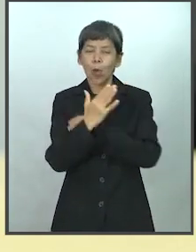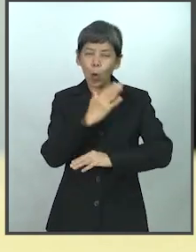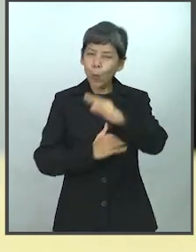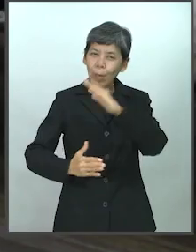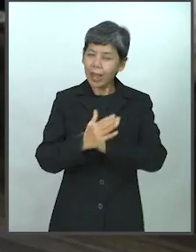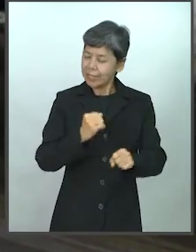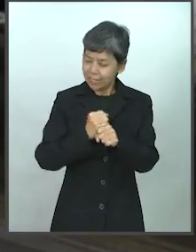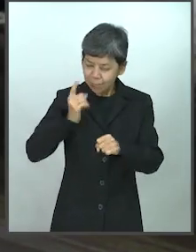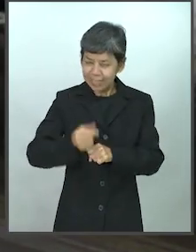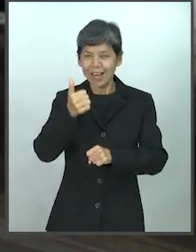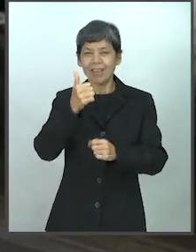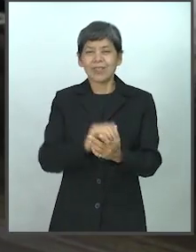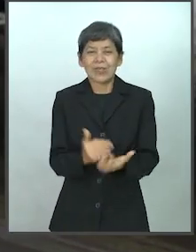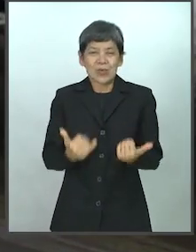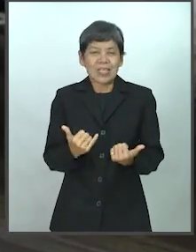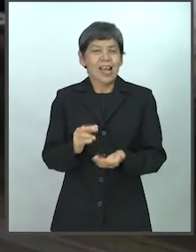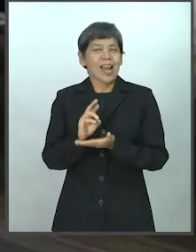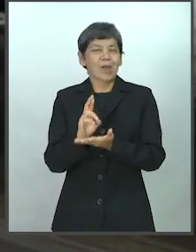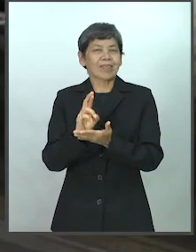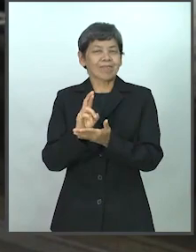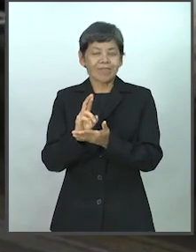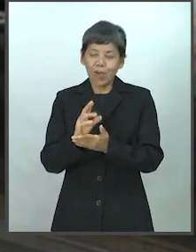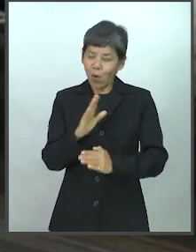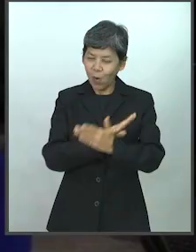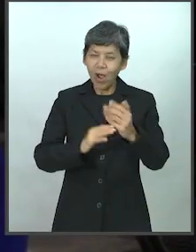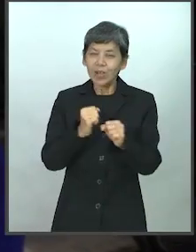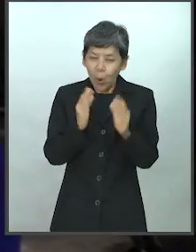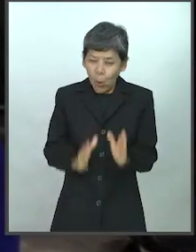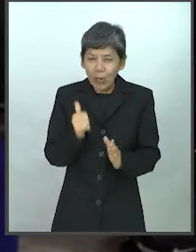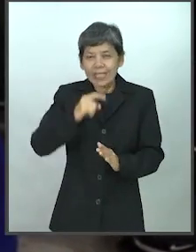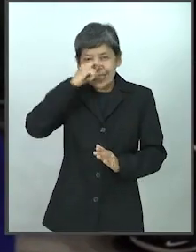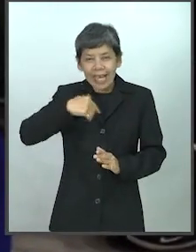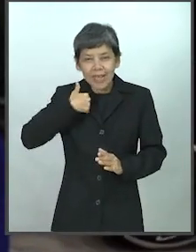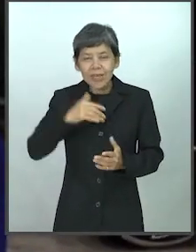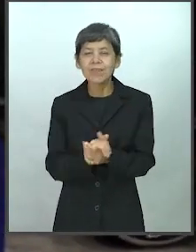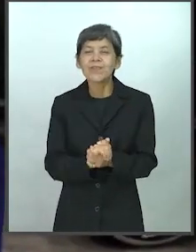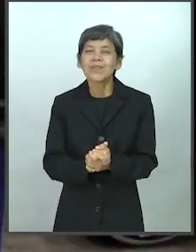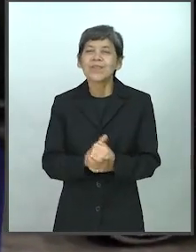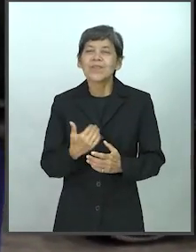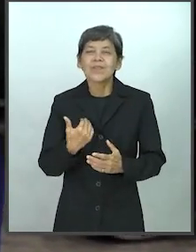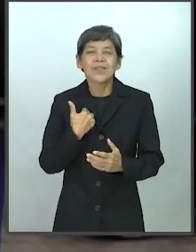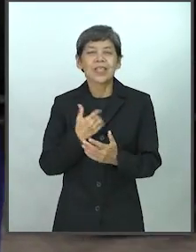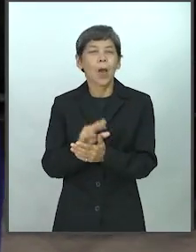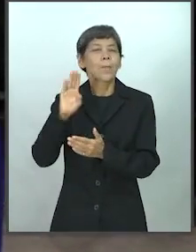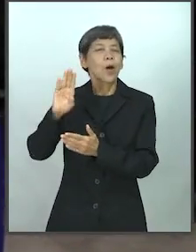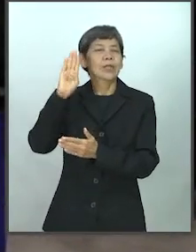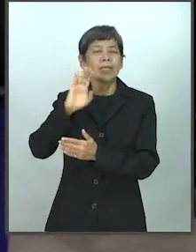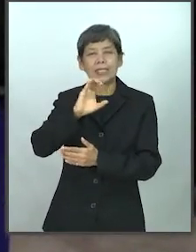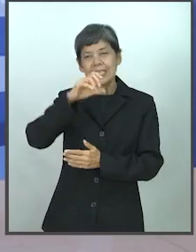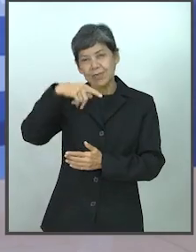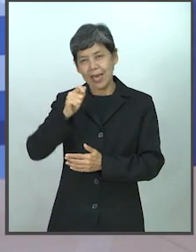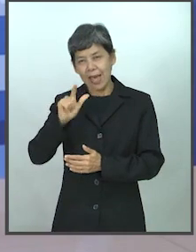การนี้เป็นจริงและเวลานี้ก็ได้รับรางวัลคนดีประเทศไทยนะจากบริษัท